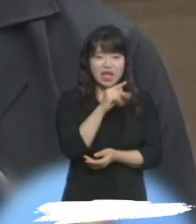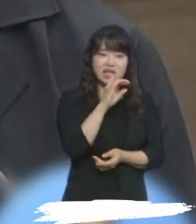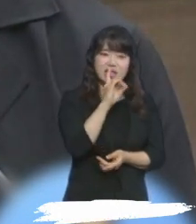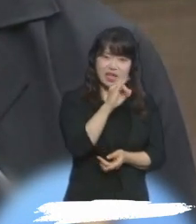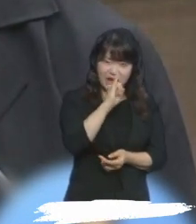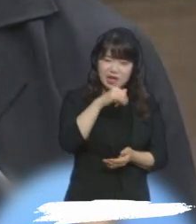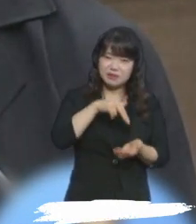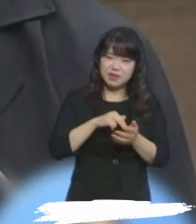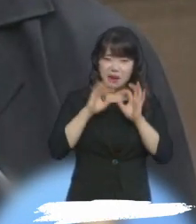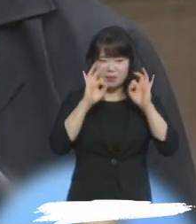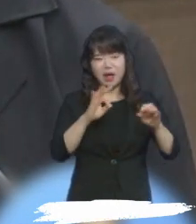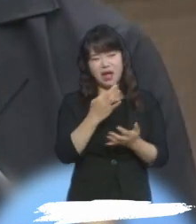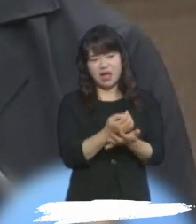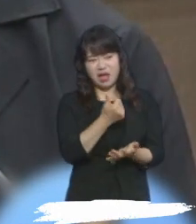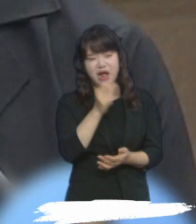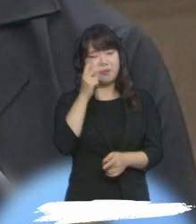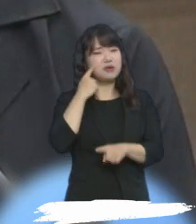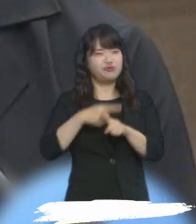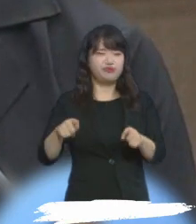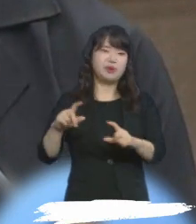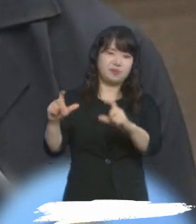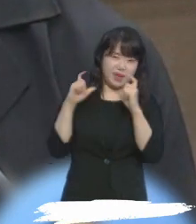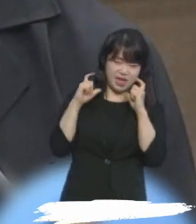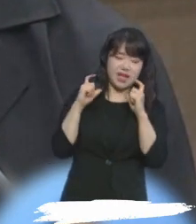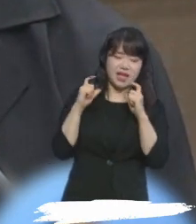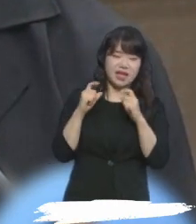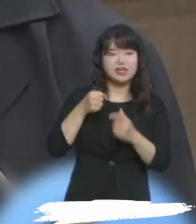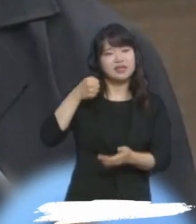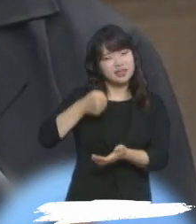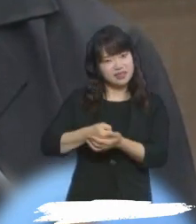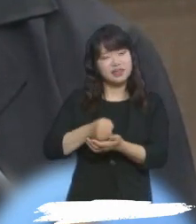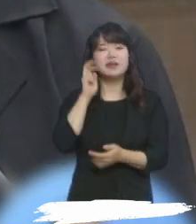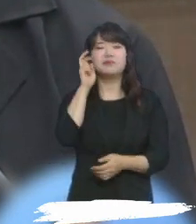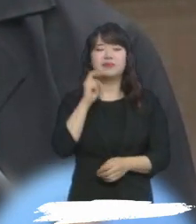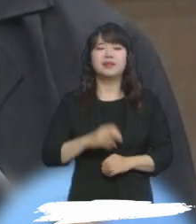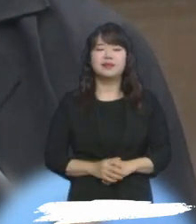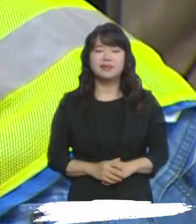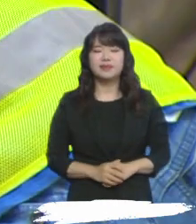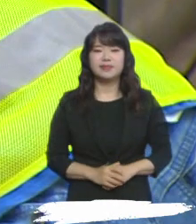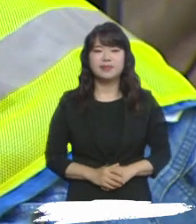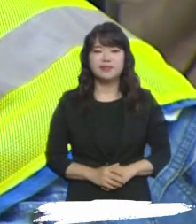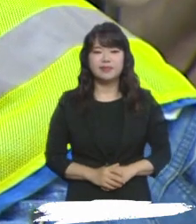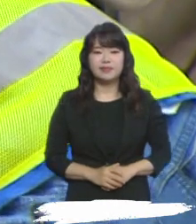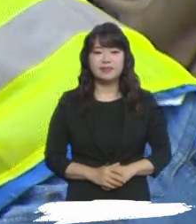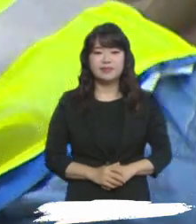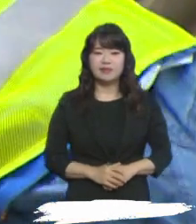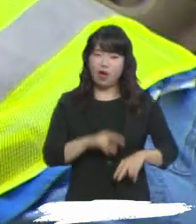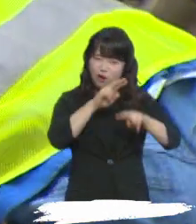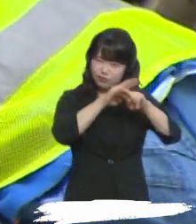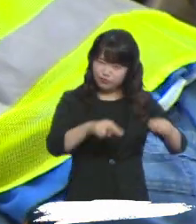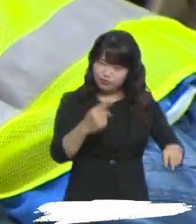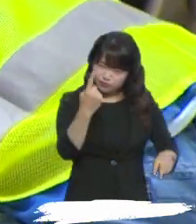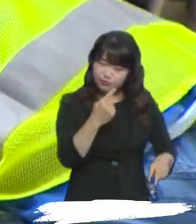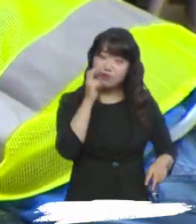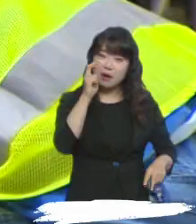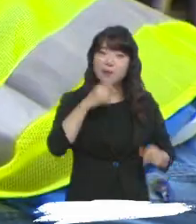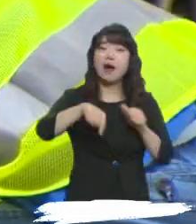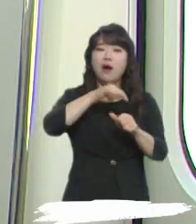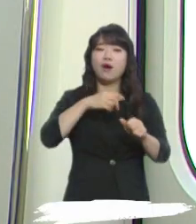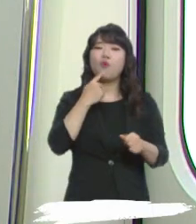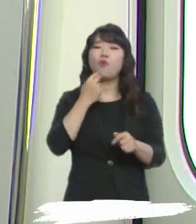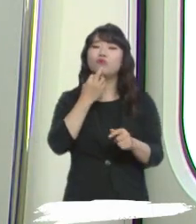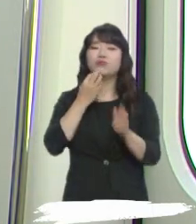아무래도 경제성이 좀 부족하지 않느냐라는 쪽으로 결론을 내린 것 같습니다. 무산 위기에 놓였지만